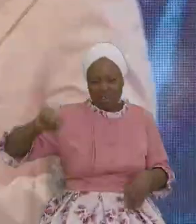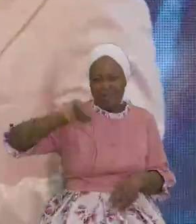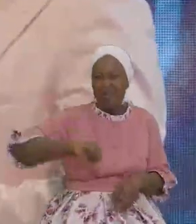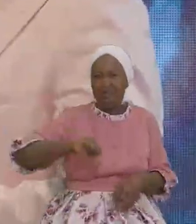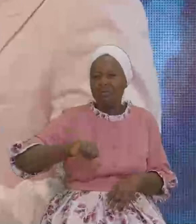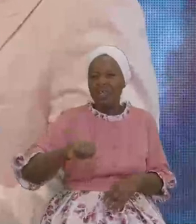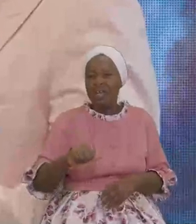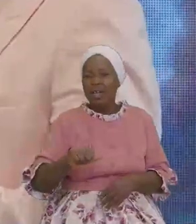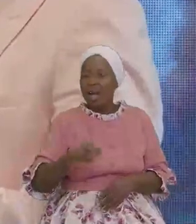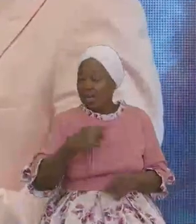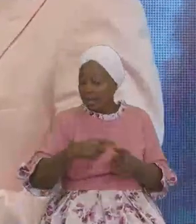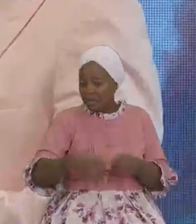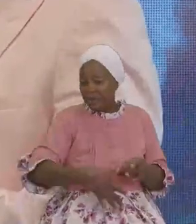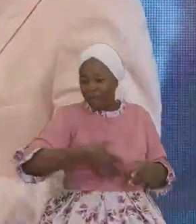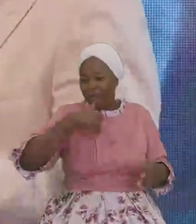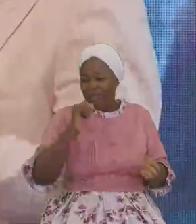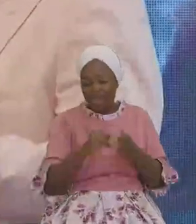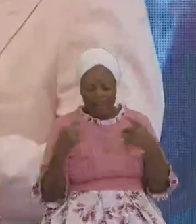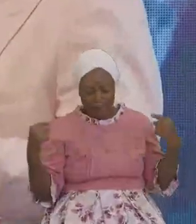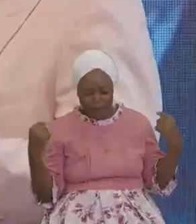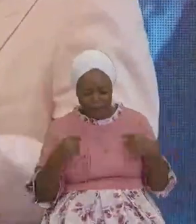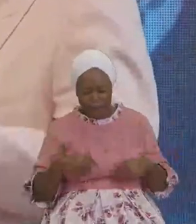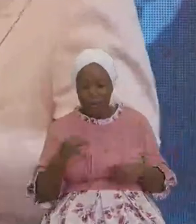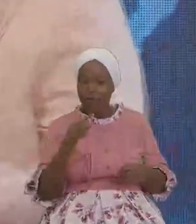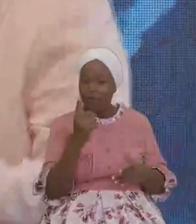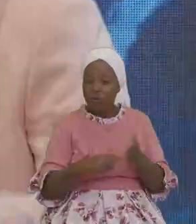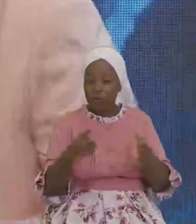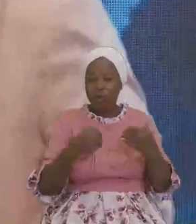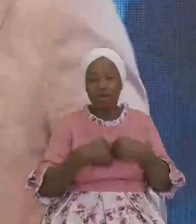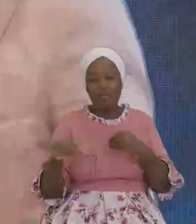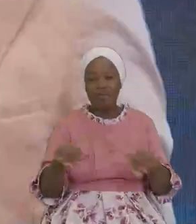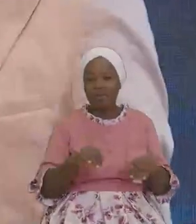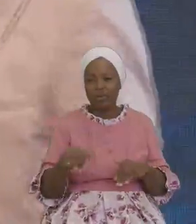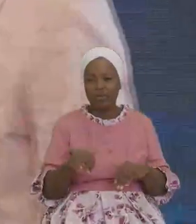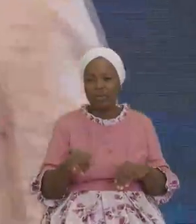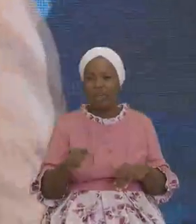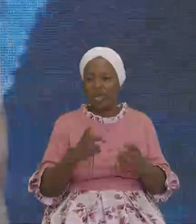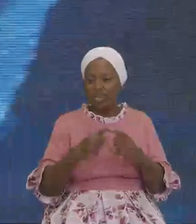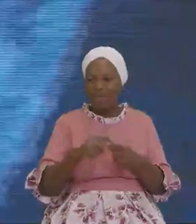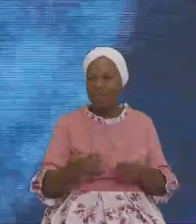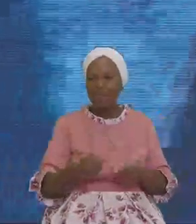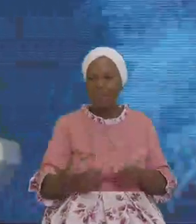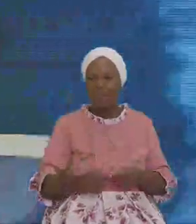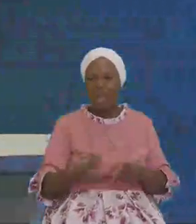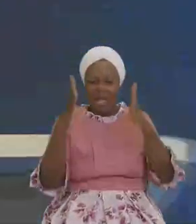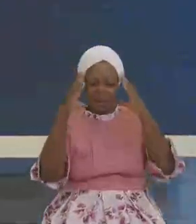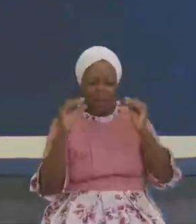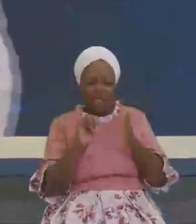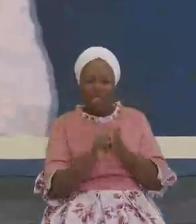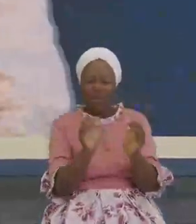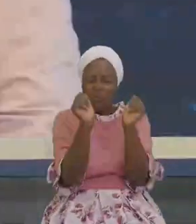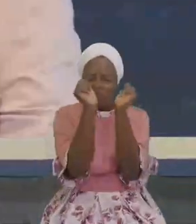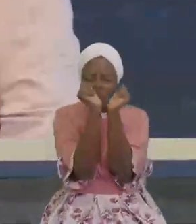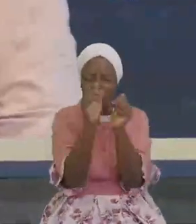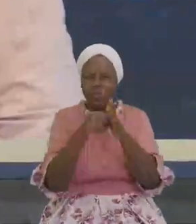condamnation, et tu sens la douleur, le chagrin pour ce que tu as fait, et tu sens